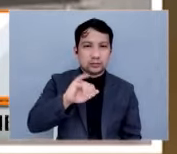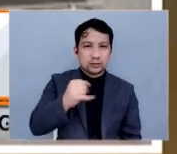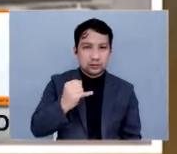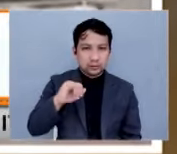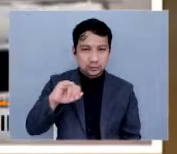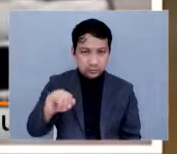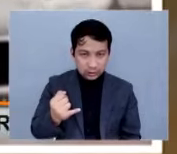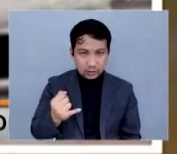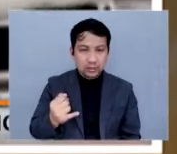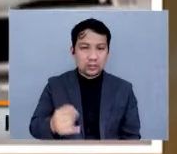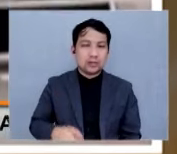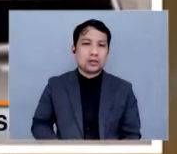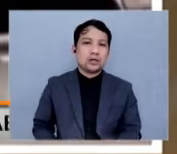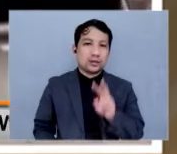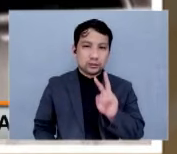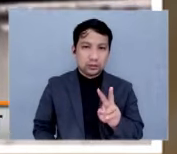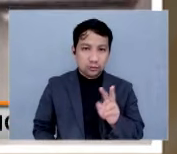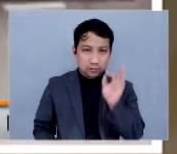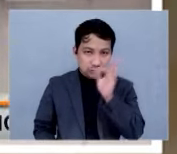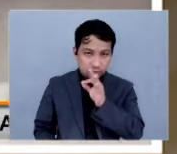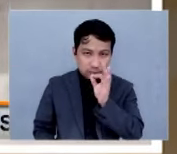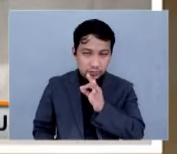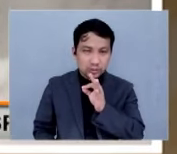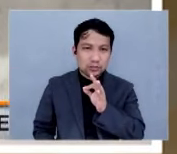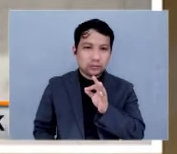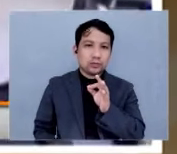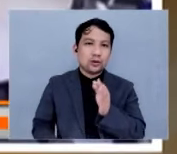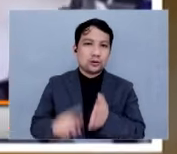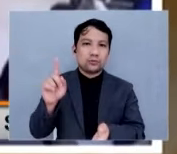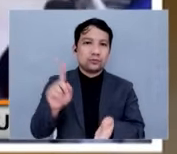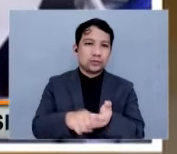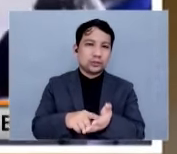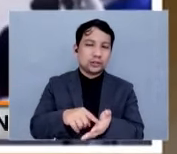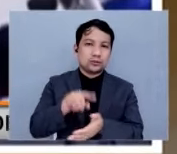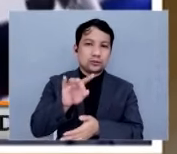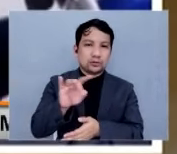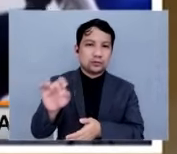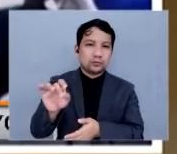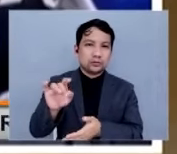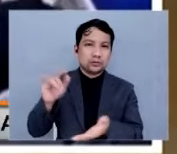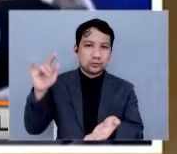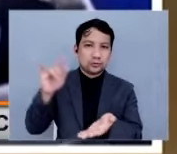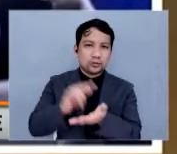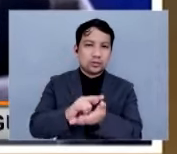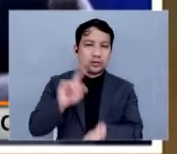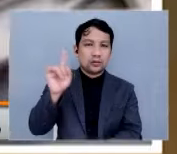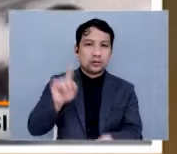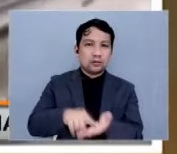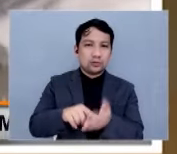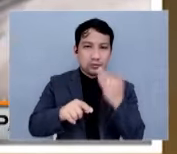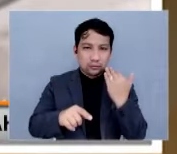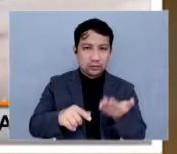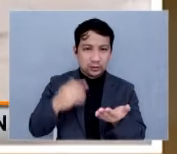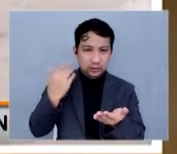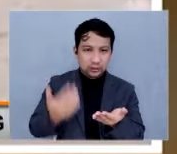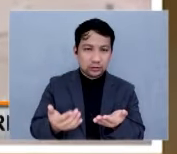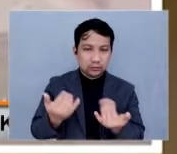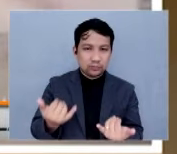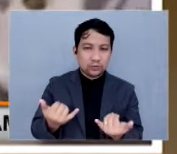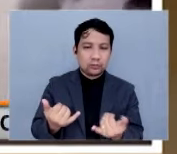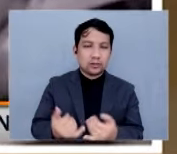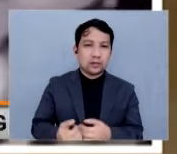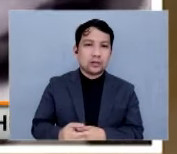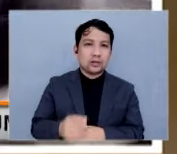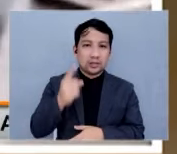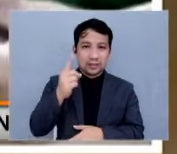Kabilang ang 2 Pilipinong Muslim sa higit 1,000 pilgrim na nasawi sa Hajj pilgrimage ngayong taon, kalahati sa mga namatay